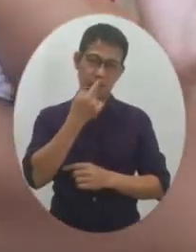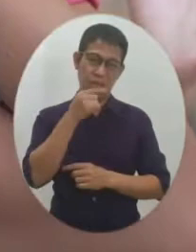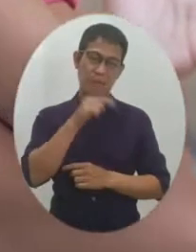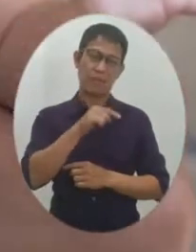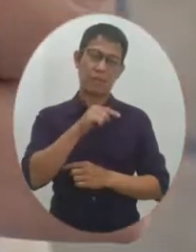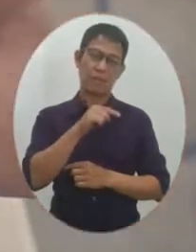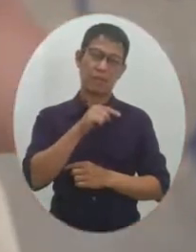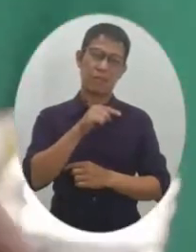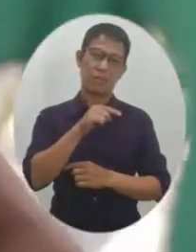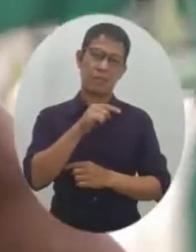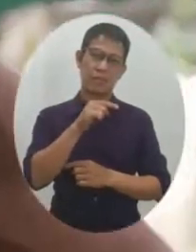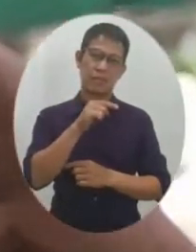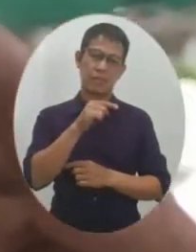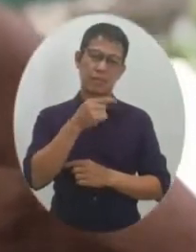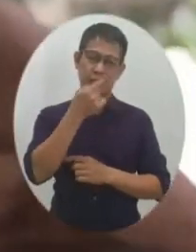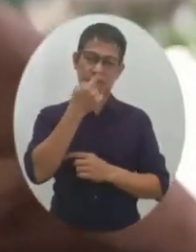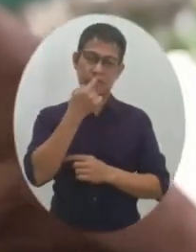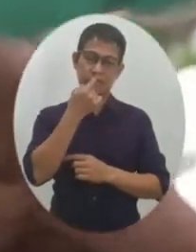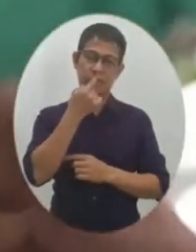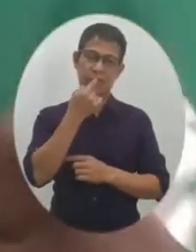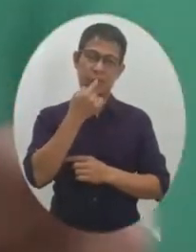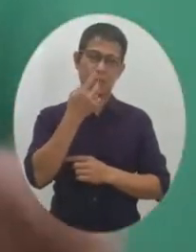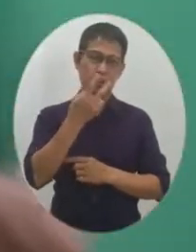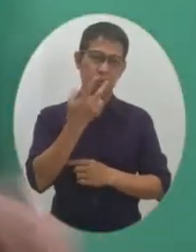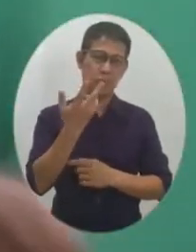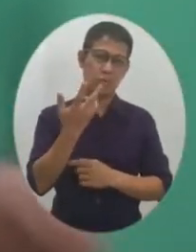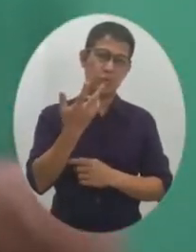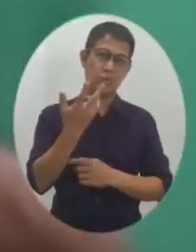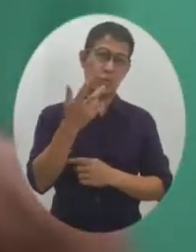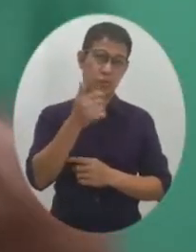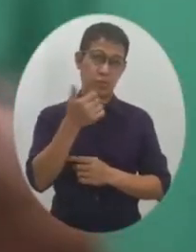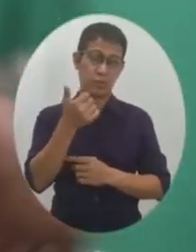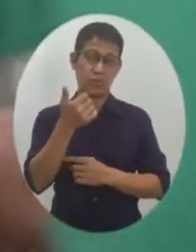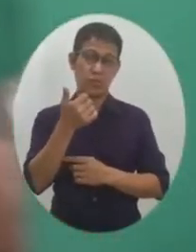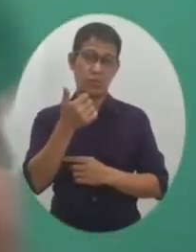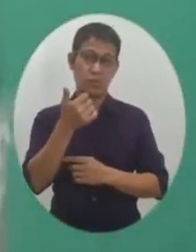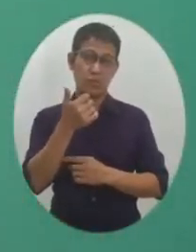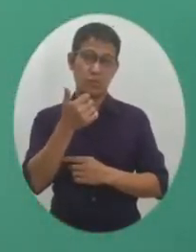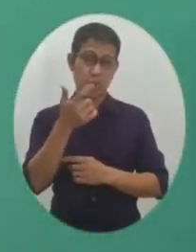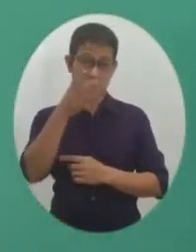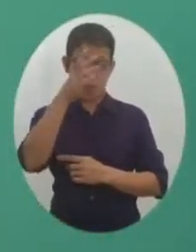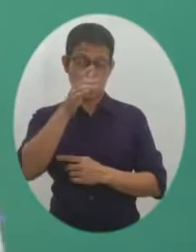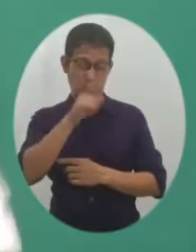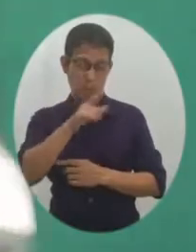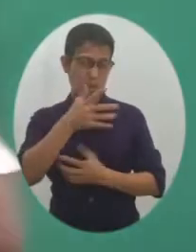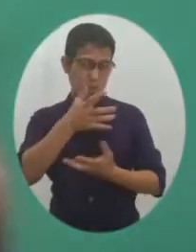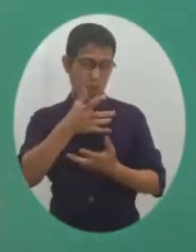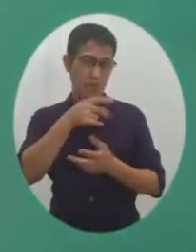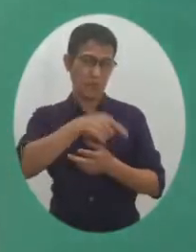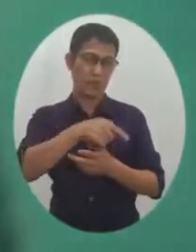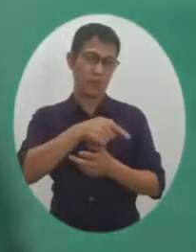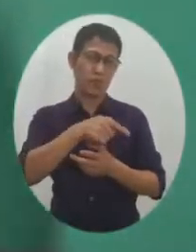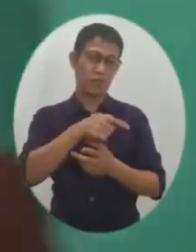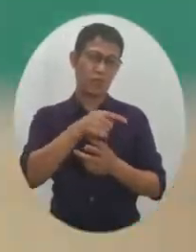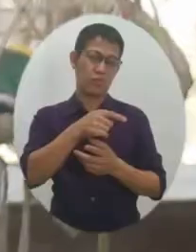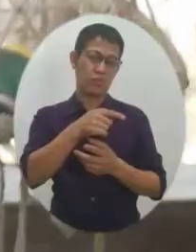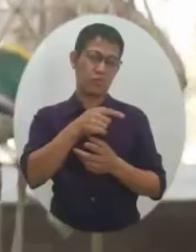lamang ay meron ng problema. Gagawin nila ang lahat para sa kanilang